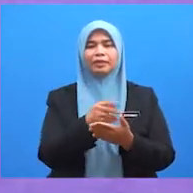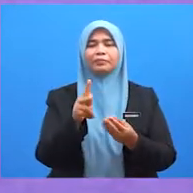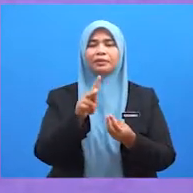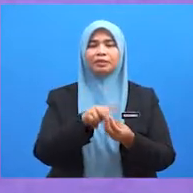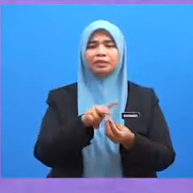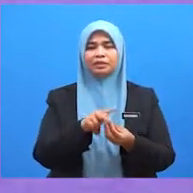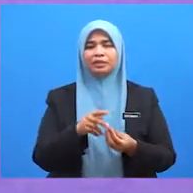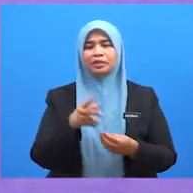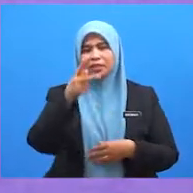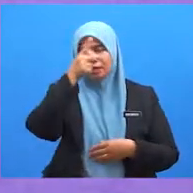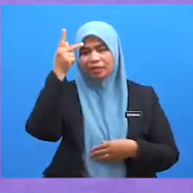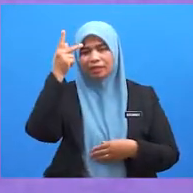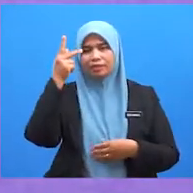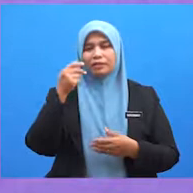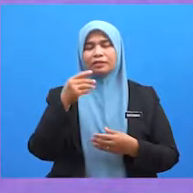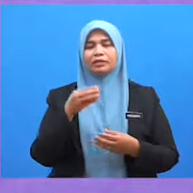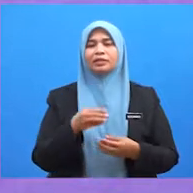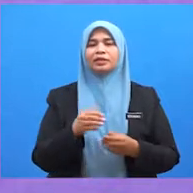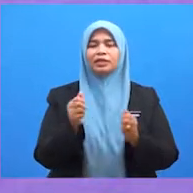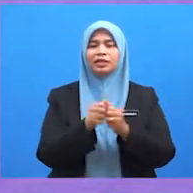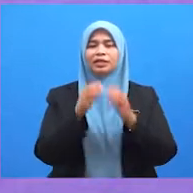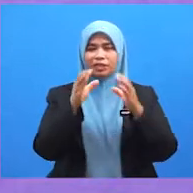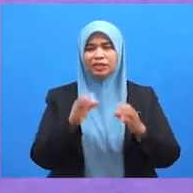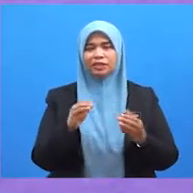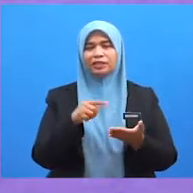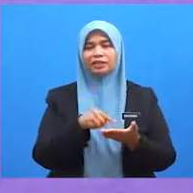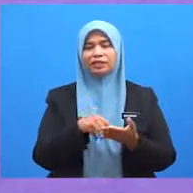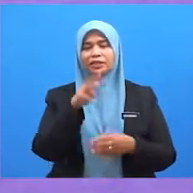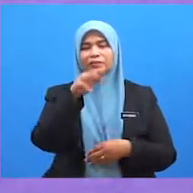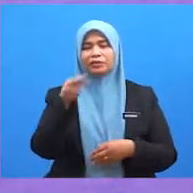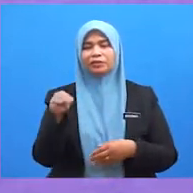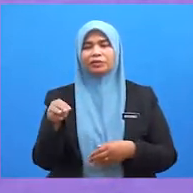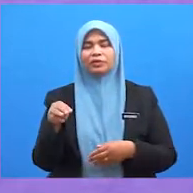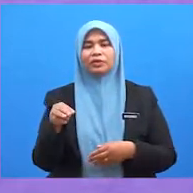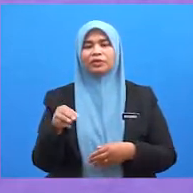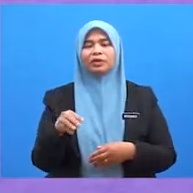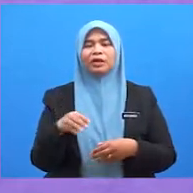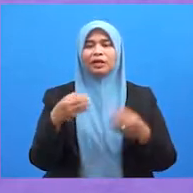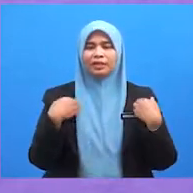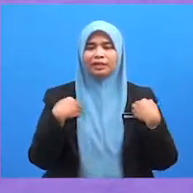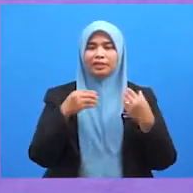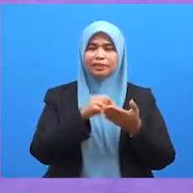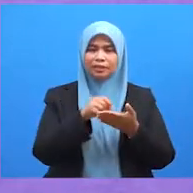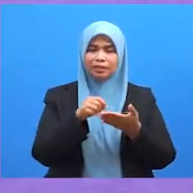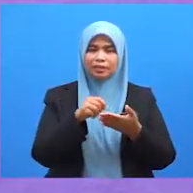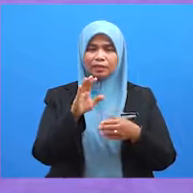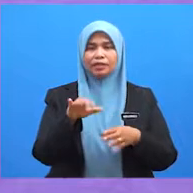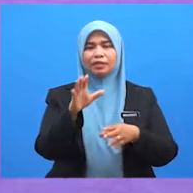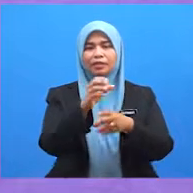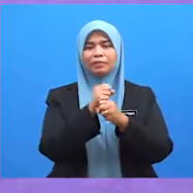yang dianggap baik dan berkesan kerana dengan metod ini, murid-murid